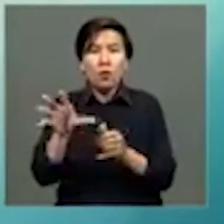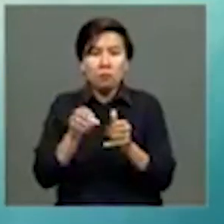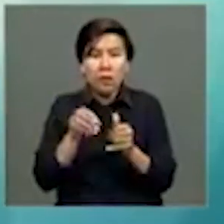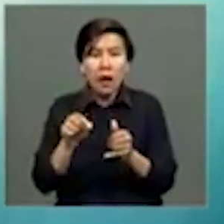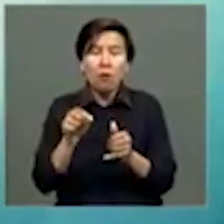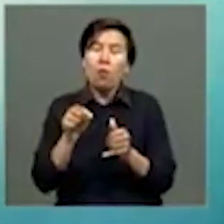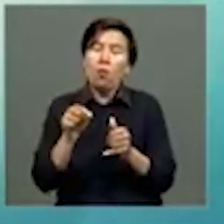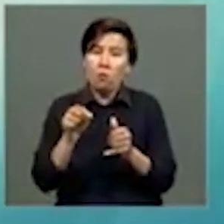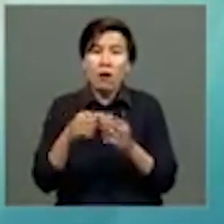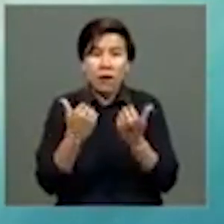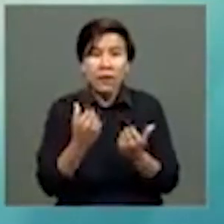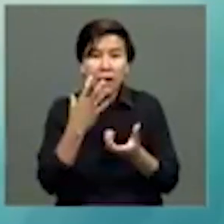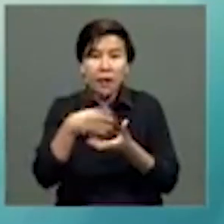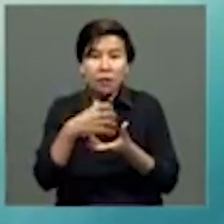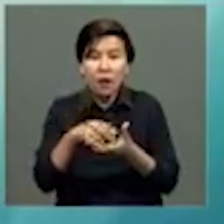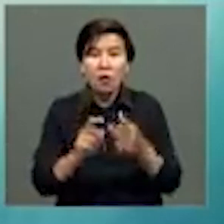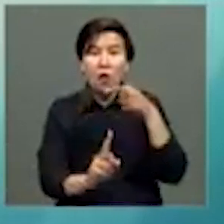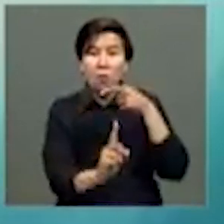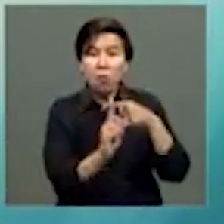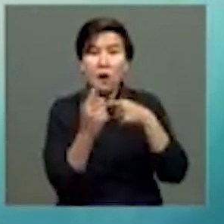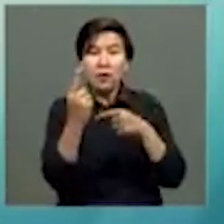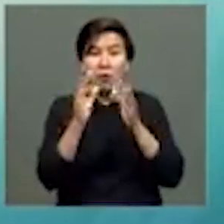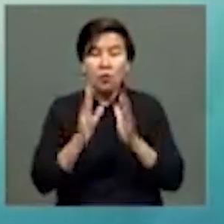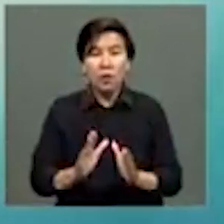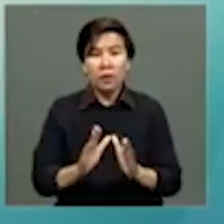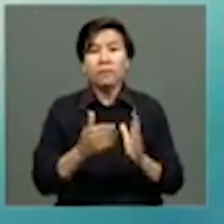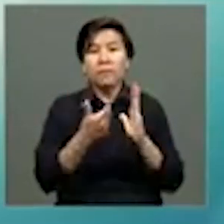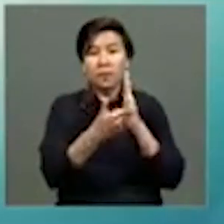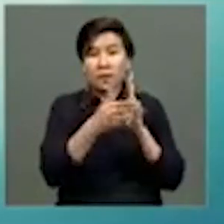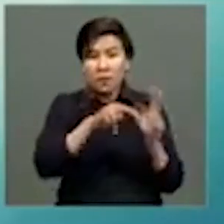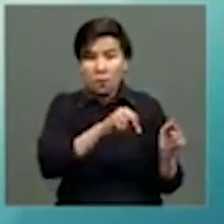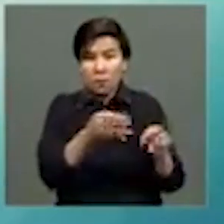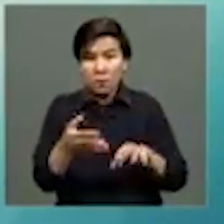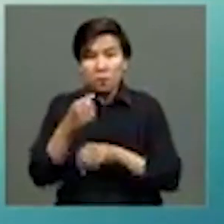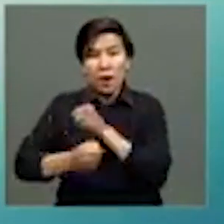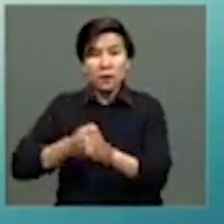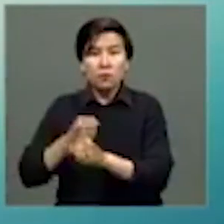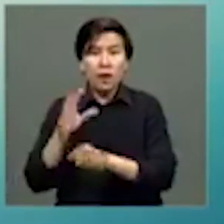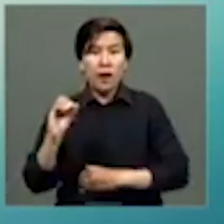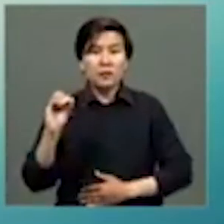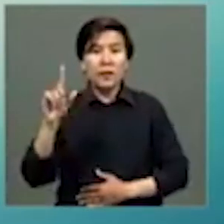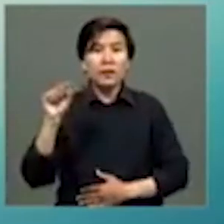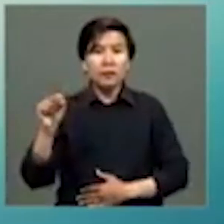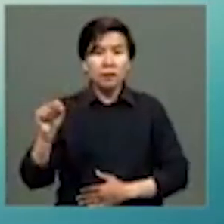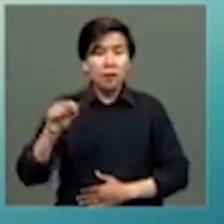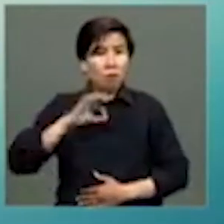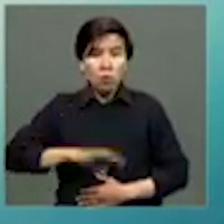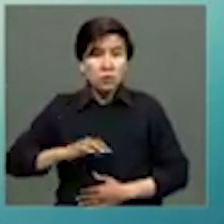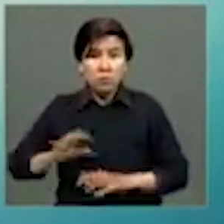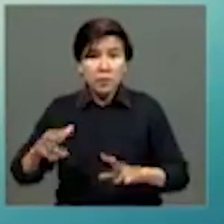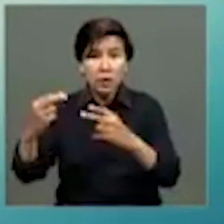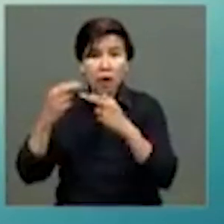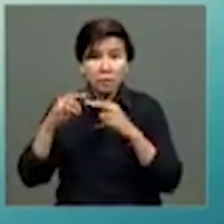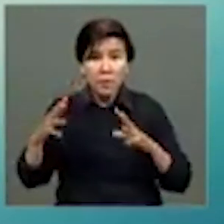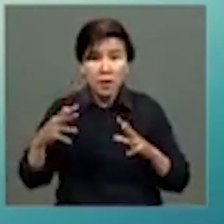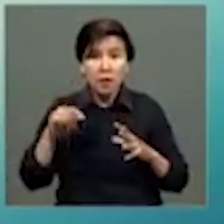คือผู้ป่วย1รายของจังหวัดนครพนมนะคะผู้ป่วยหญิง51ปีอันที่จริงแล้วเนี่ยนะคะไม่มีอาการและเป็นผู้ที่ติ